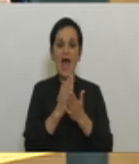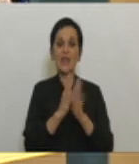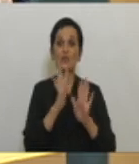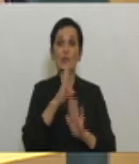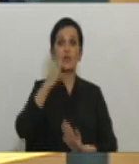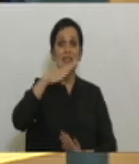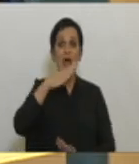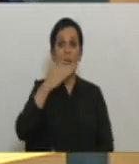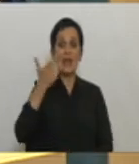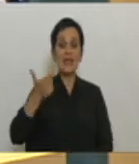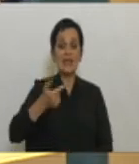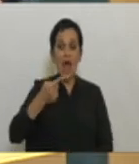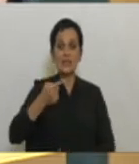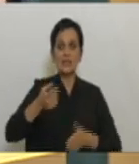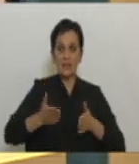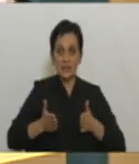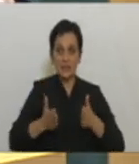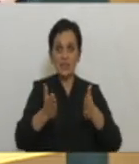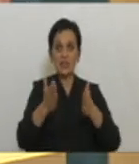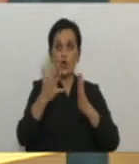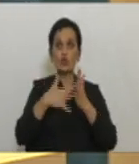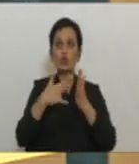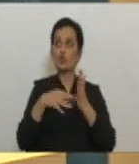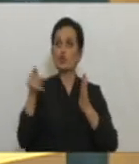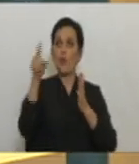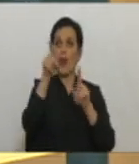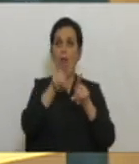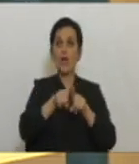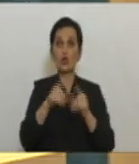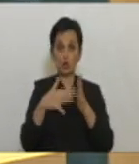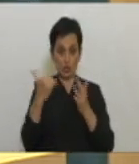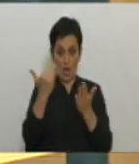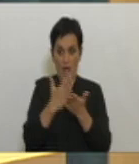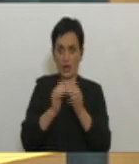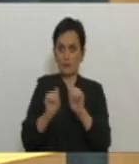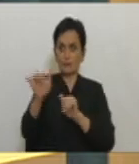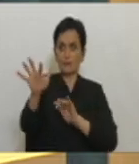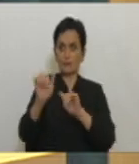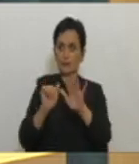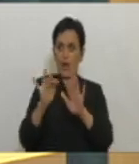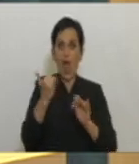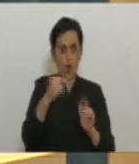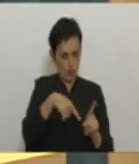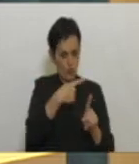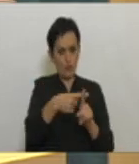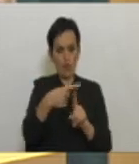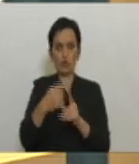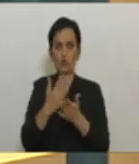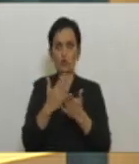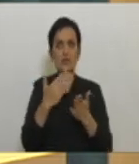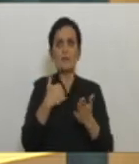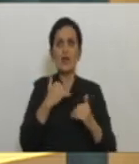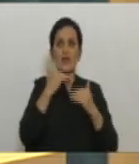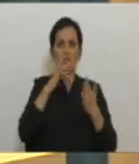წყალი, გაზი და გზა სოფლებში და ასეთ სოფლებში შევიდა და არის ეს პოზიტიური მონაცემები, მეც ვერ ვასწრებ, დიდი